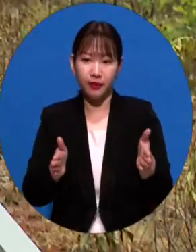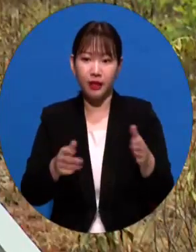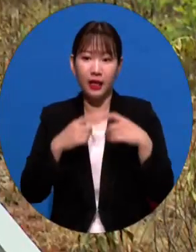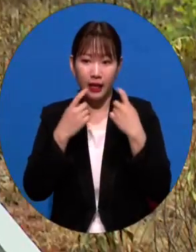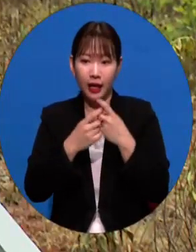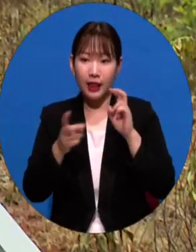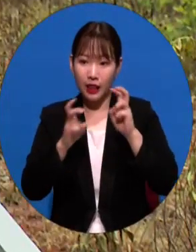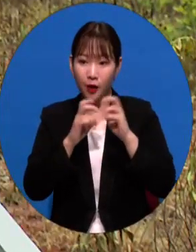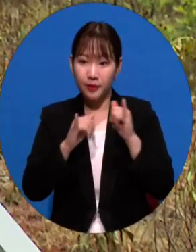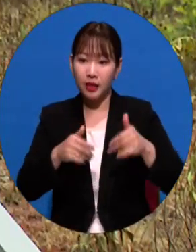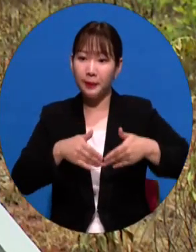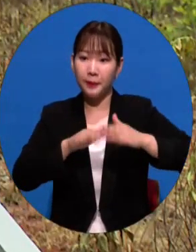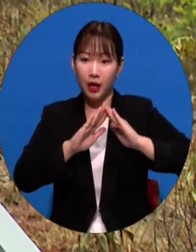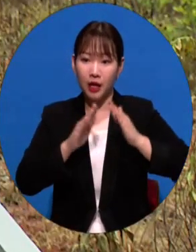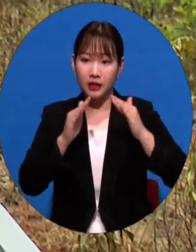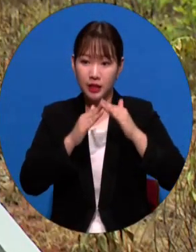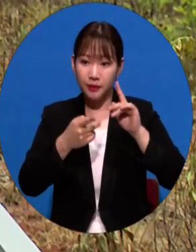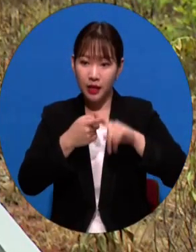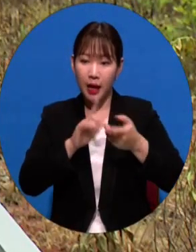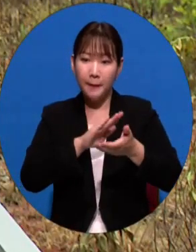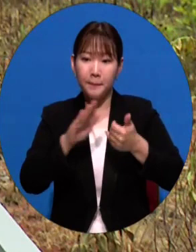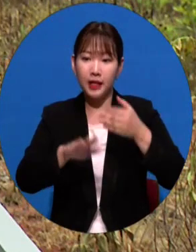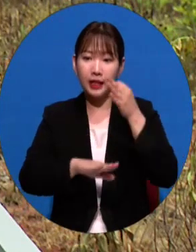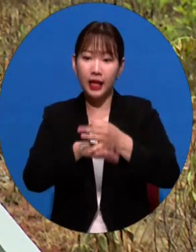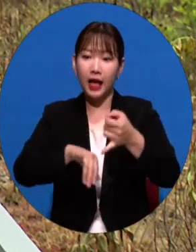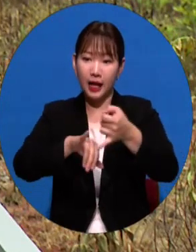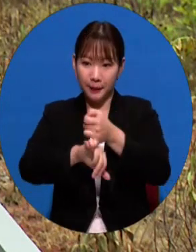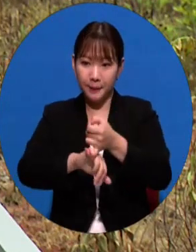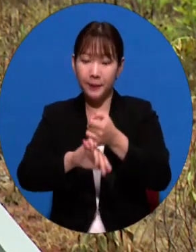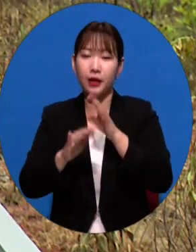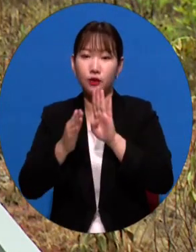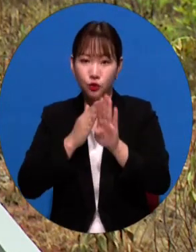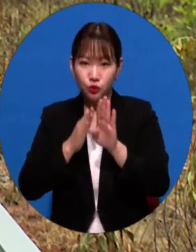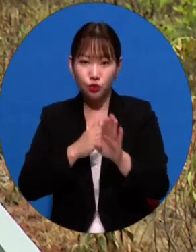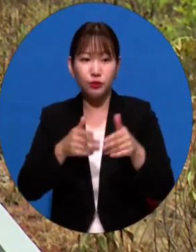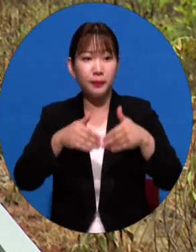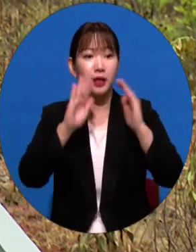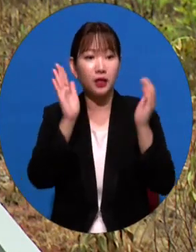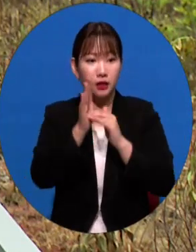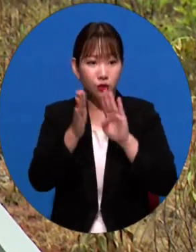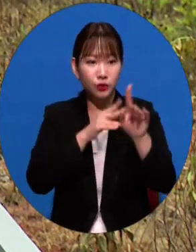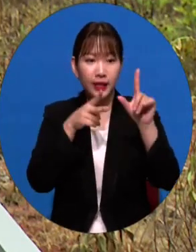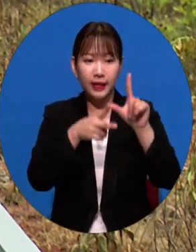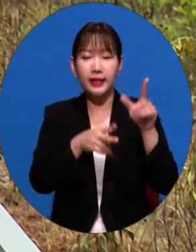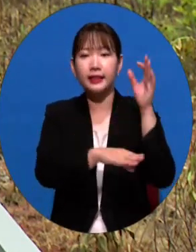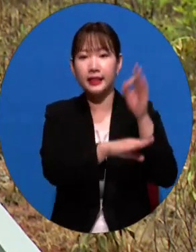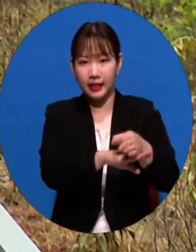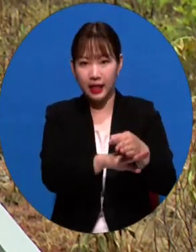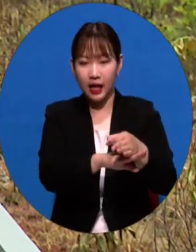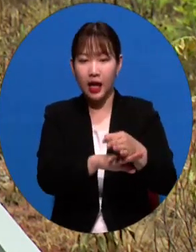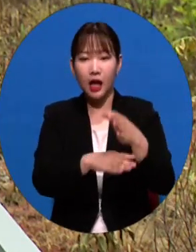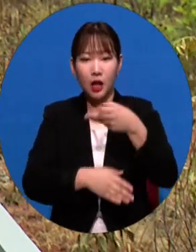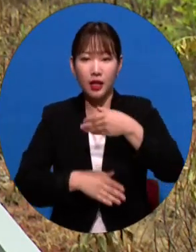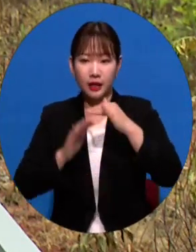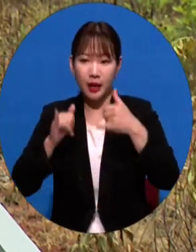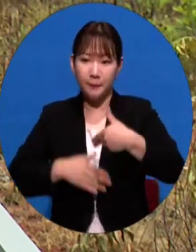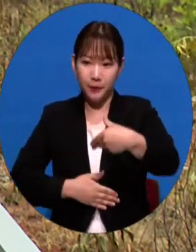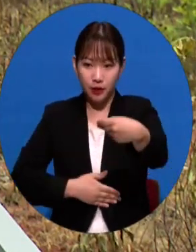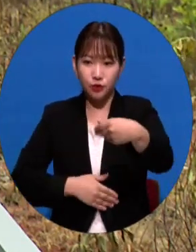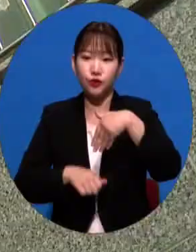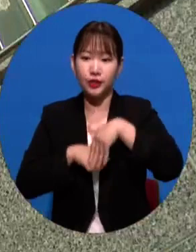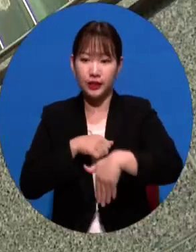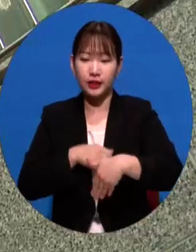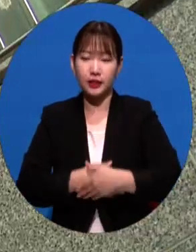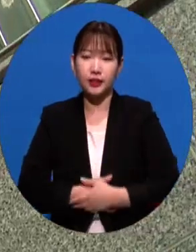민간 사업자가 건축하는 주택에 대해 미리 구매 약속을 체결하고 준공 후 LH가 매입해 임대주택으로 공급하는